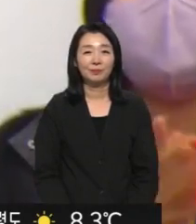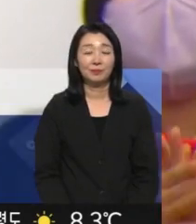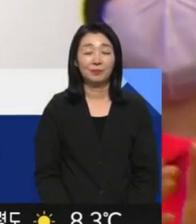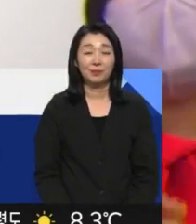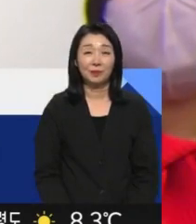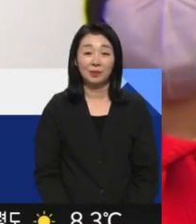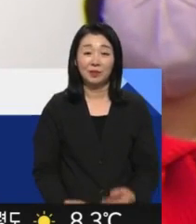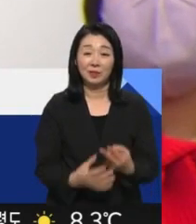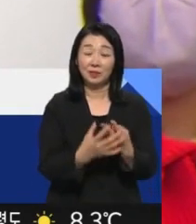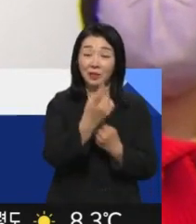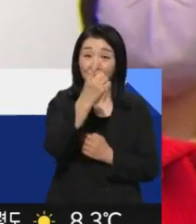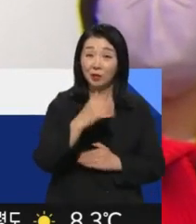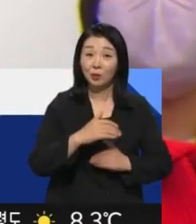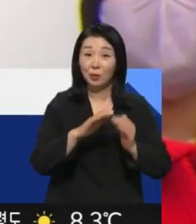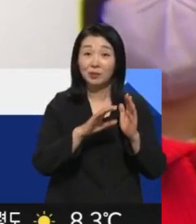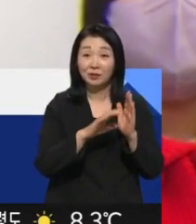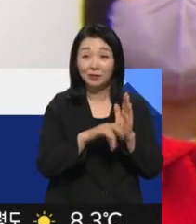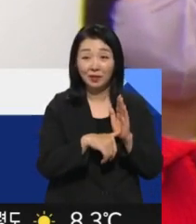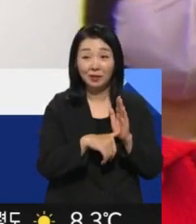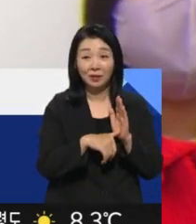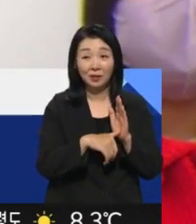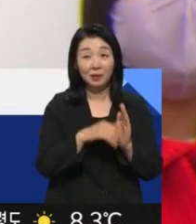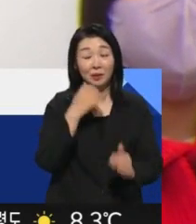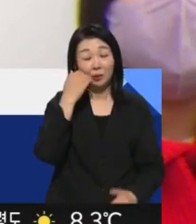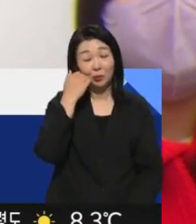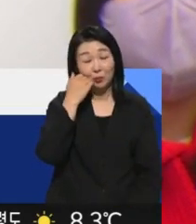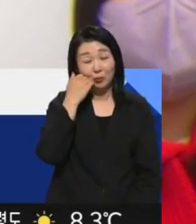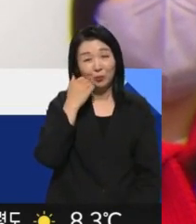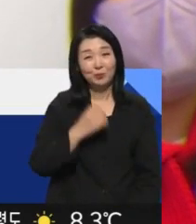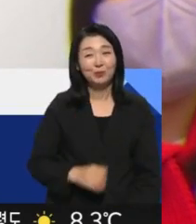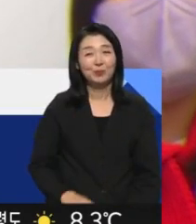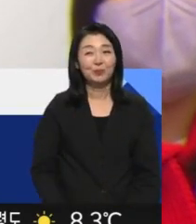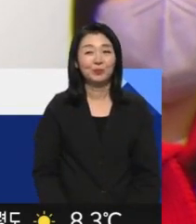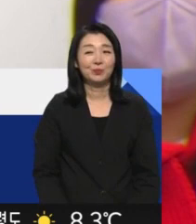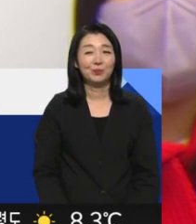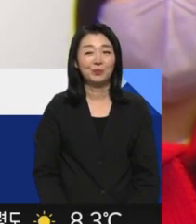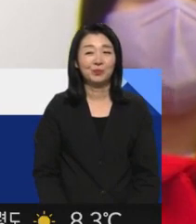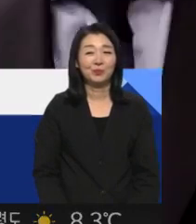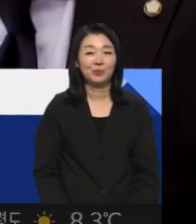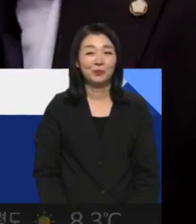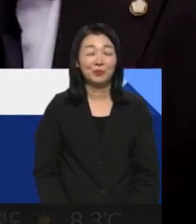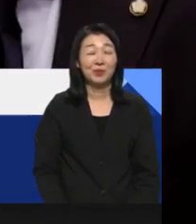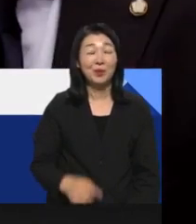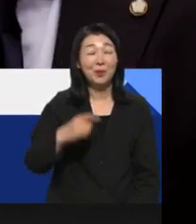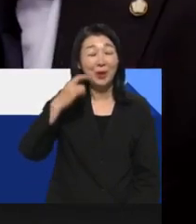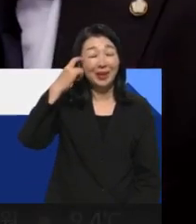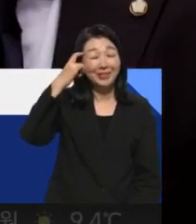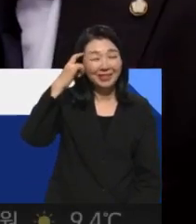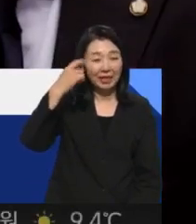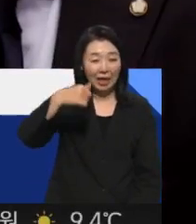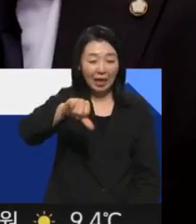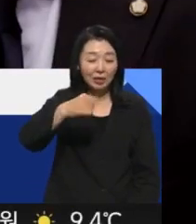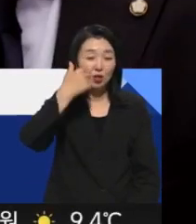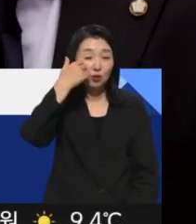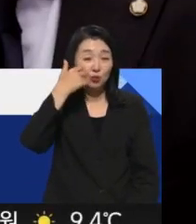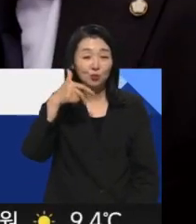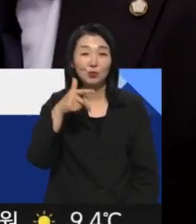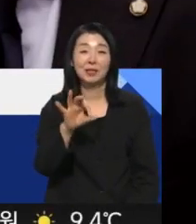단일화 과정에서는 이 사상의 아들 장제원 의원이